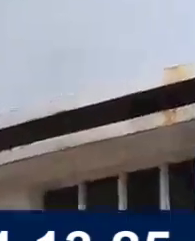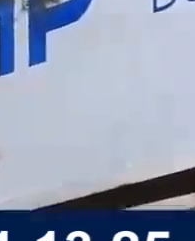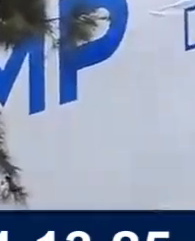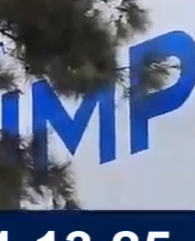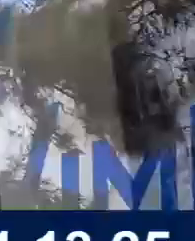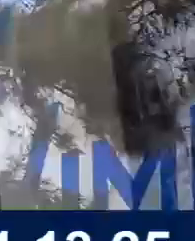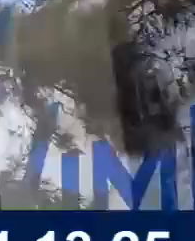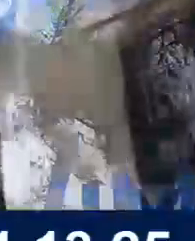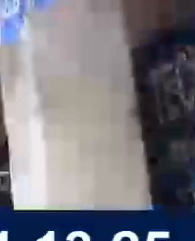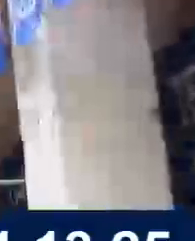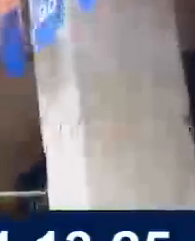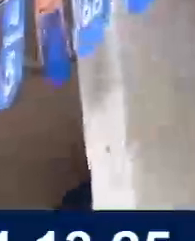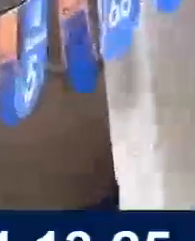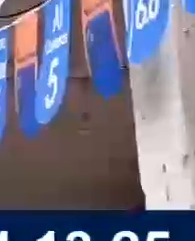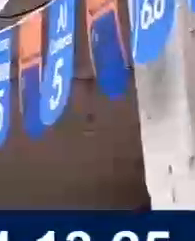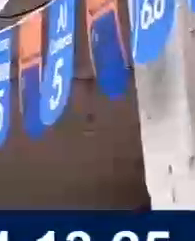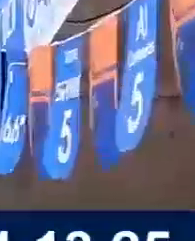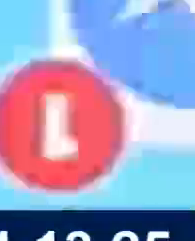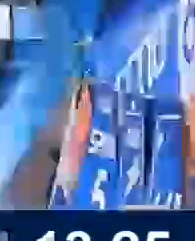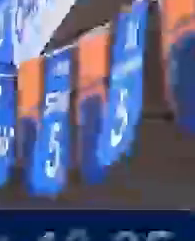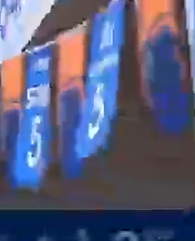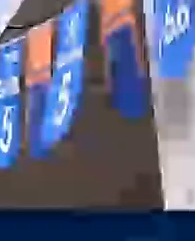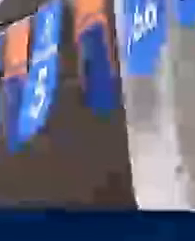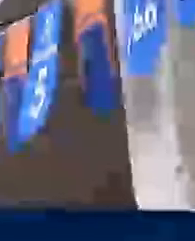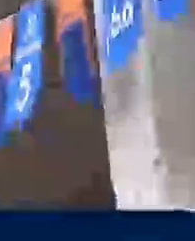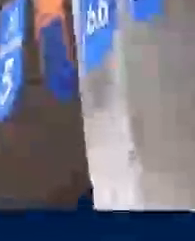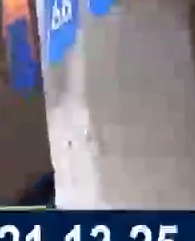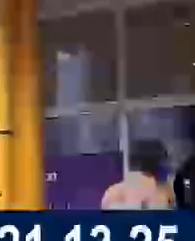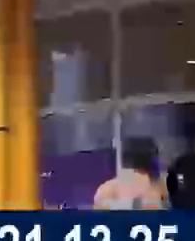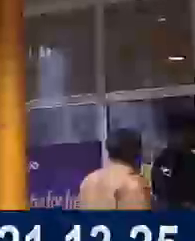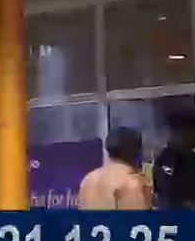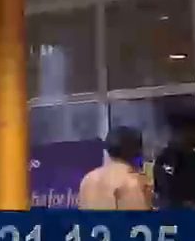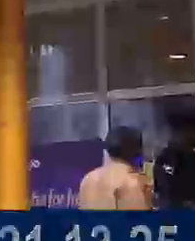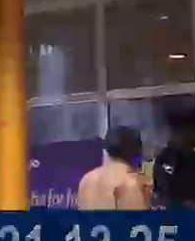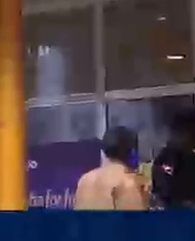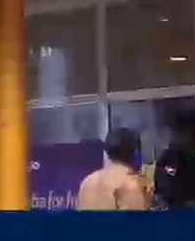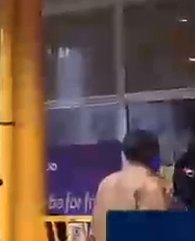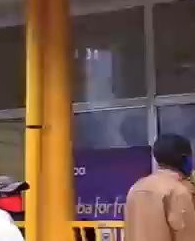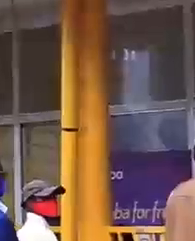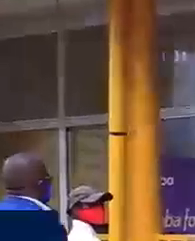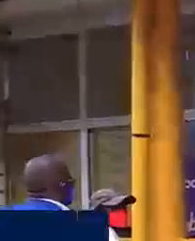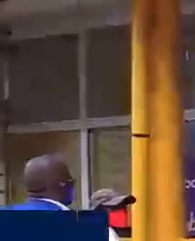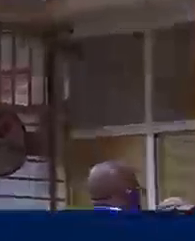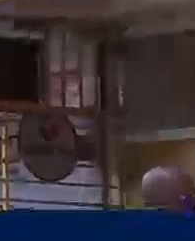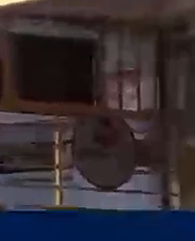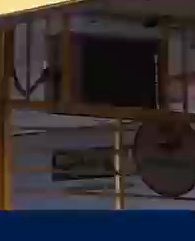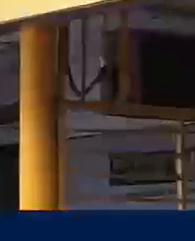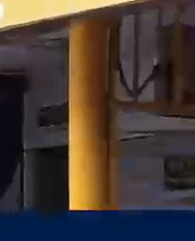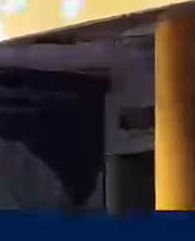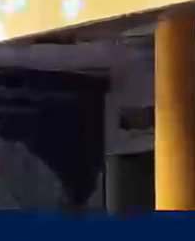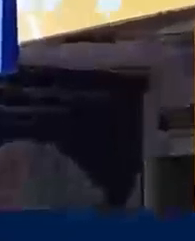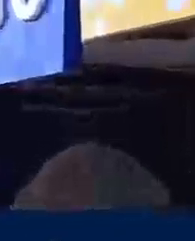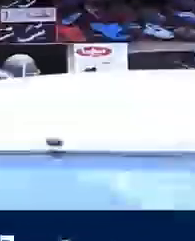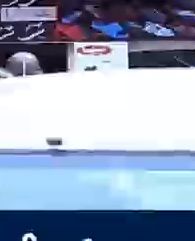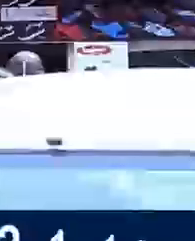rwagati hafi ya City Plaza ahamanitse igitelefone cya rutura cyanditseho Yes Phone na Nyabugogo mu mashyirahamwe